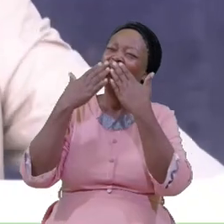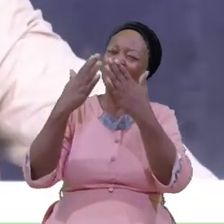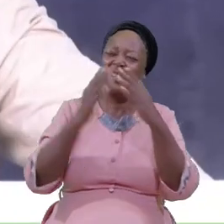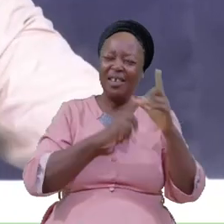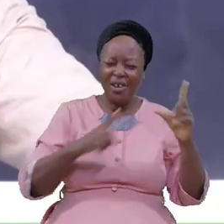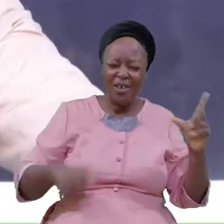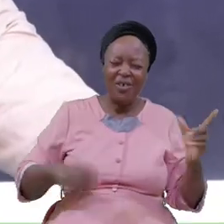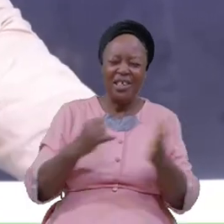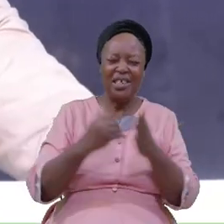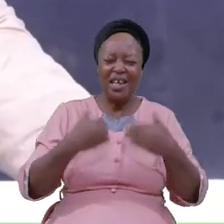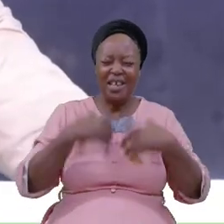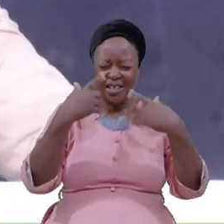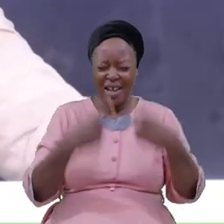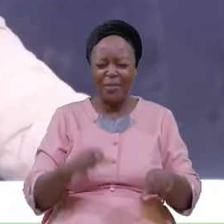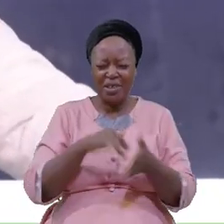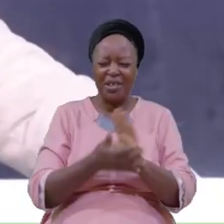Merci Seigneur parce que c'est fait.